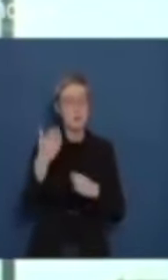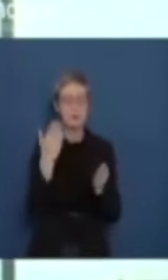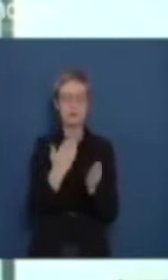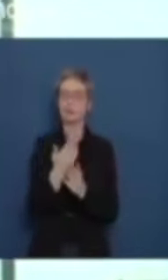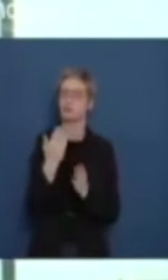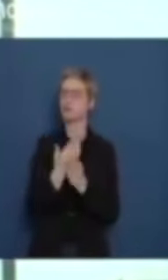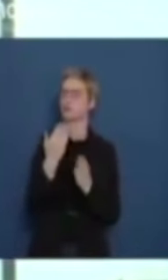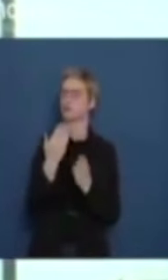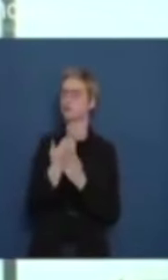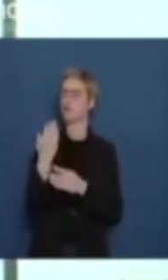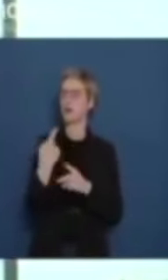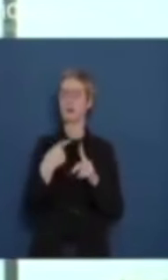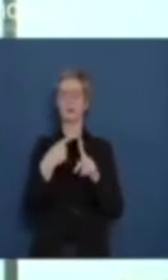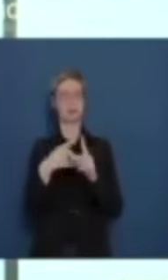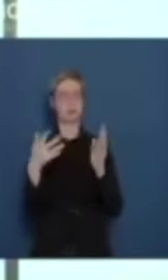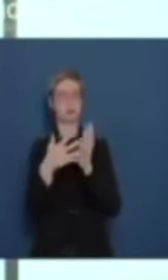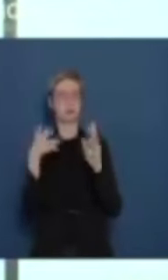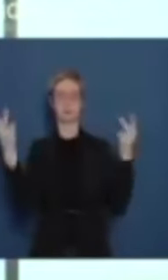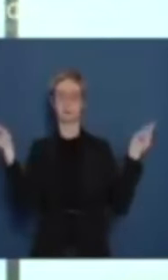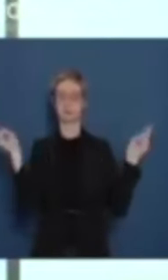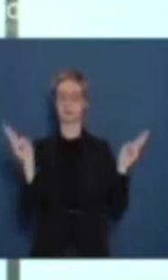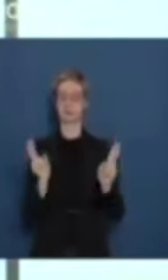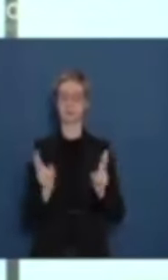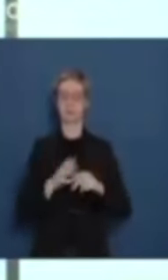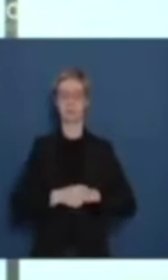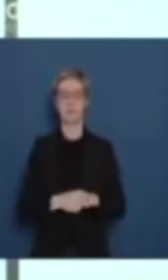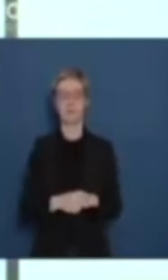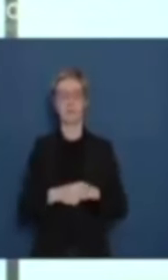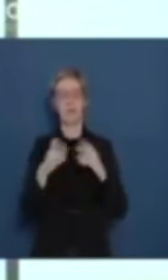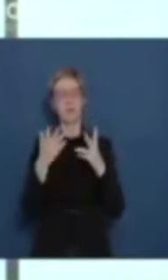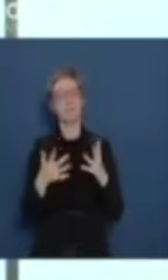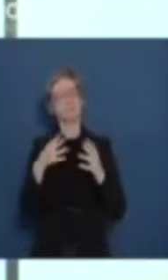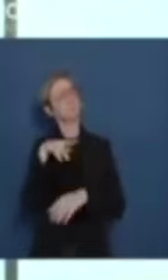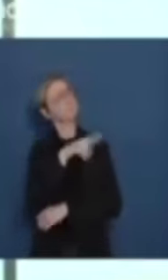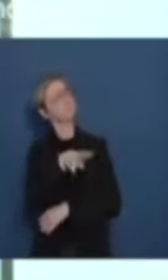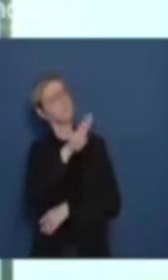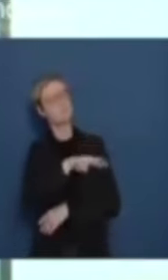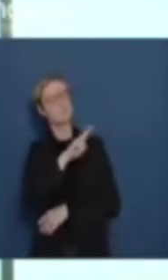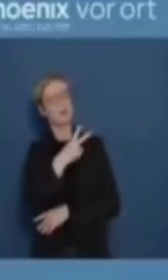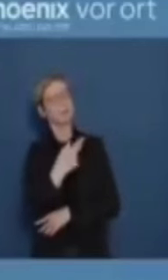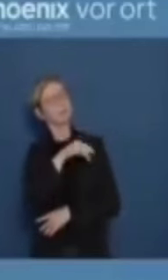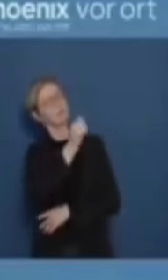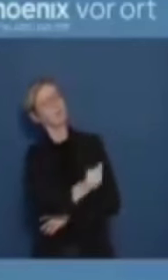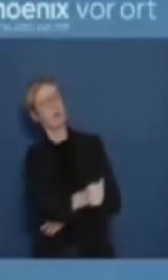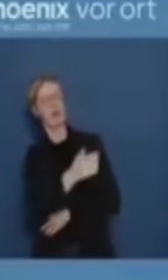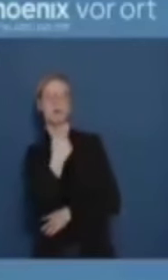der positiv Getesteten. Wie bewertet die Bundesregierung das? Wie verfolgt sie das? Danke.